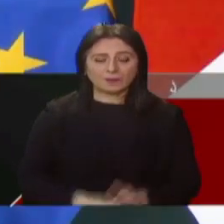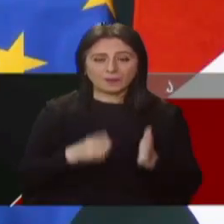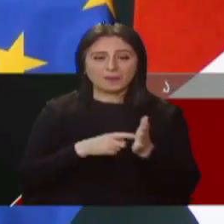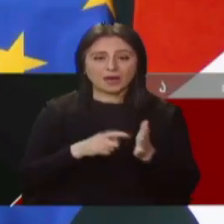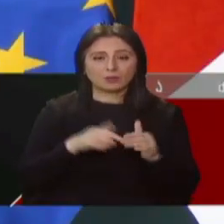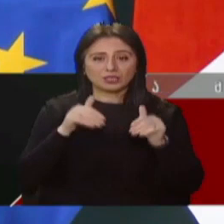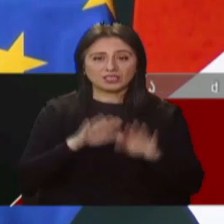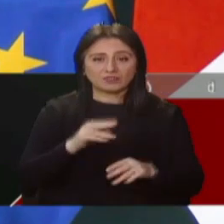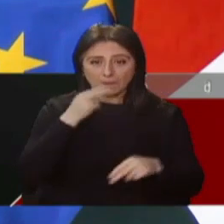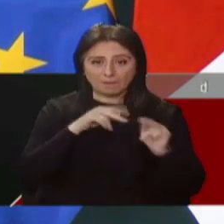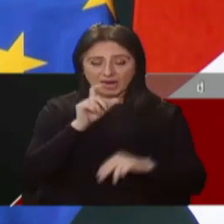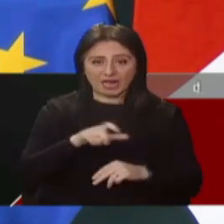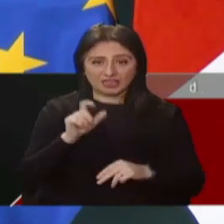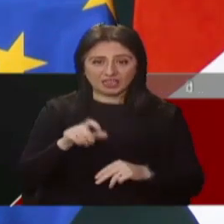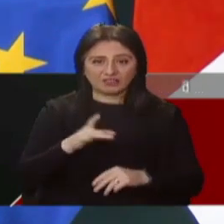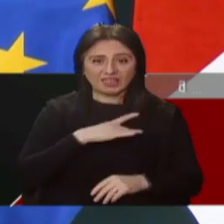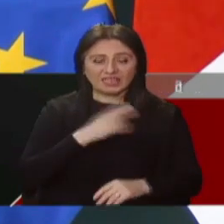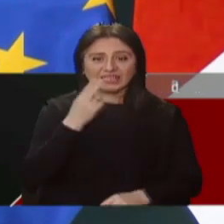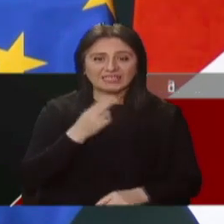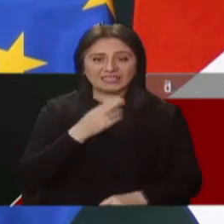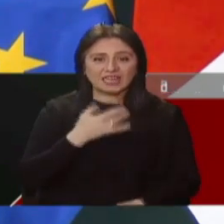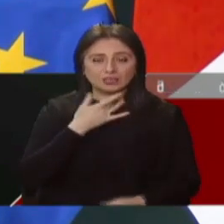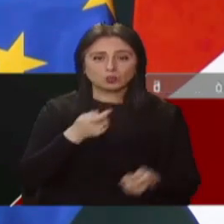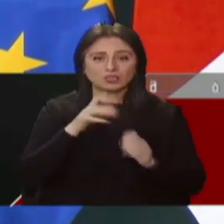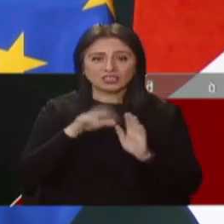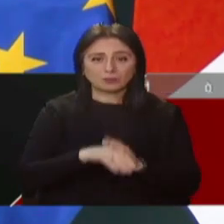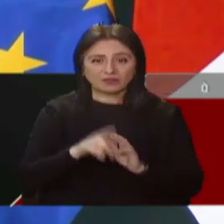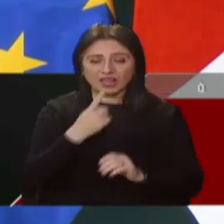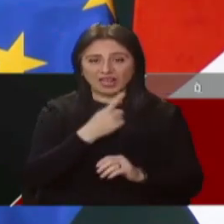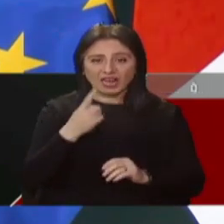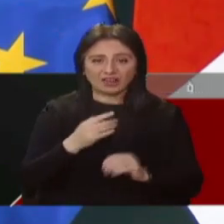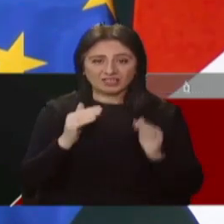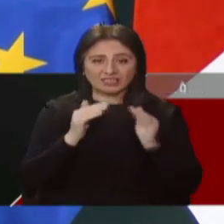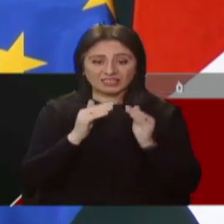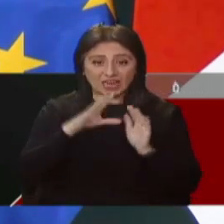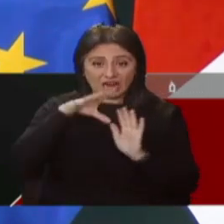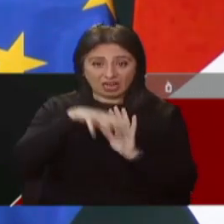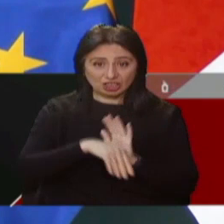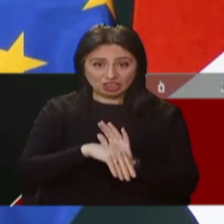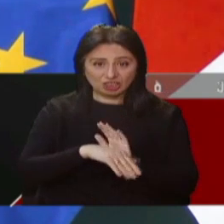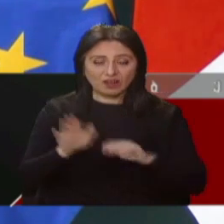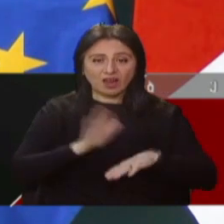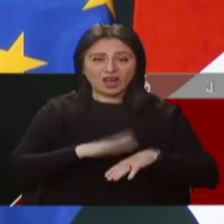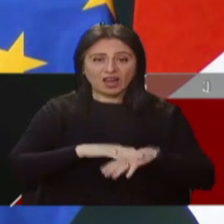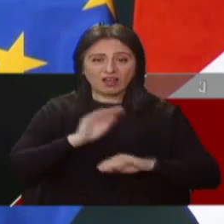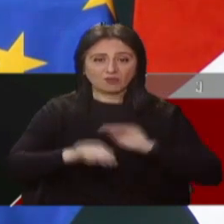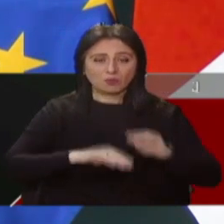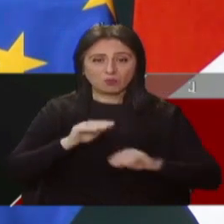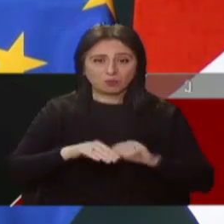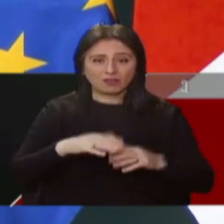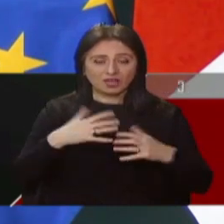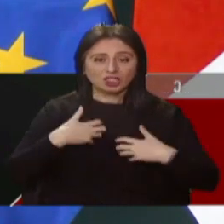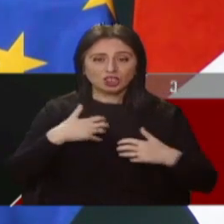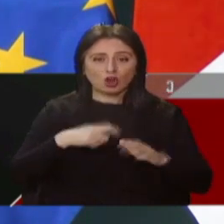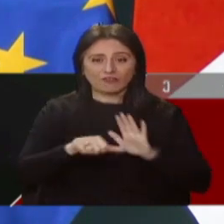გამოძიები დადგინდა, რომ ბრალდებულებს თეთრიწყაროს მუნიციპალიტეტში მდებარე ერთ-ერთ საცხოვრებელ სახლში კუსტარულად მოწყობილი ჰქონდა